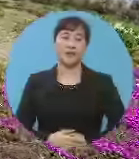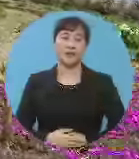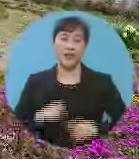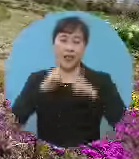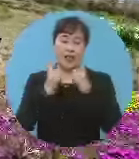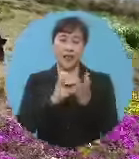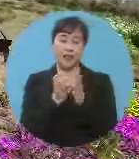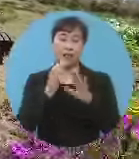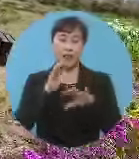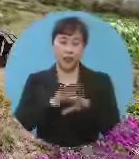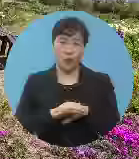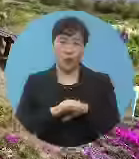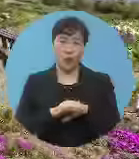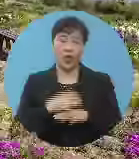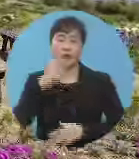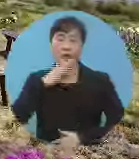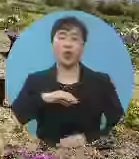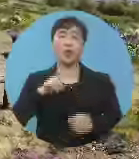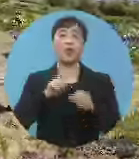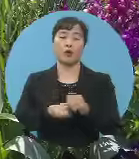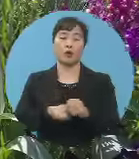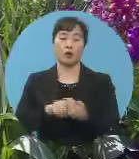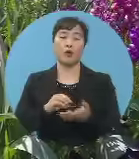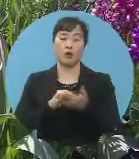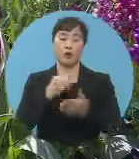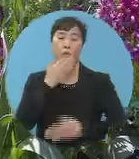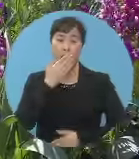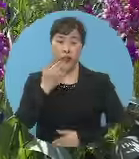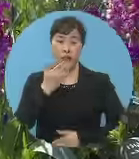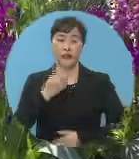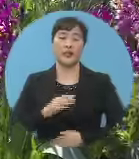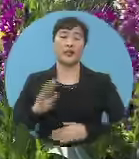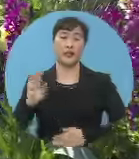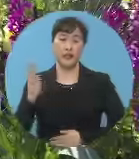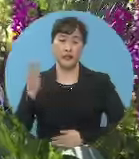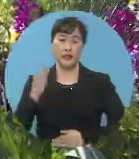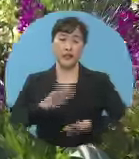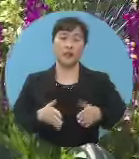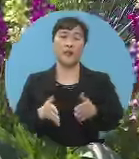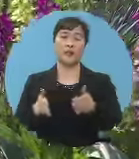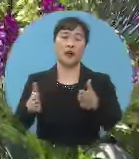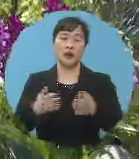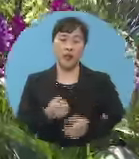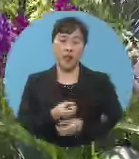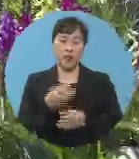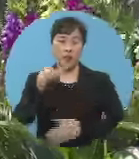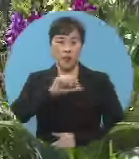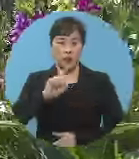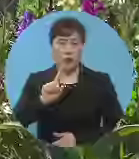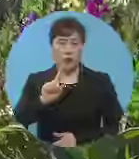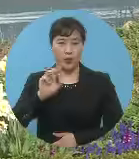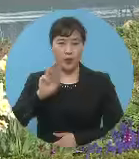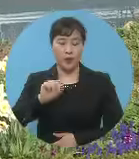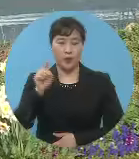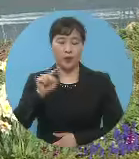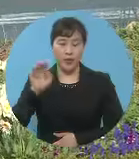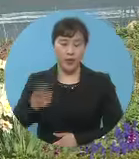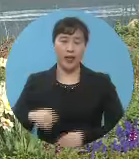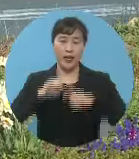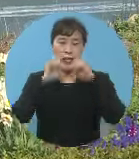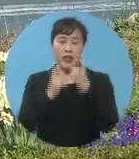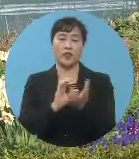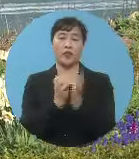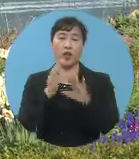개인의 경우에도 영리 목적의 정원을 등록할 수 있게 됨에 따라 전라남도가 면적이 5,000제곱미터 이상인 민간